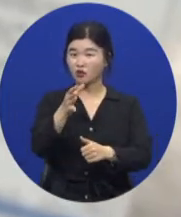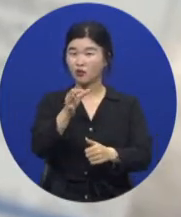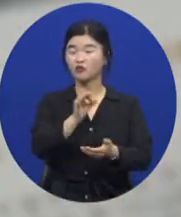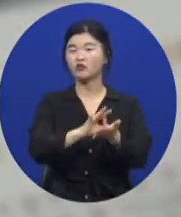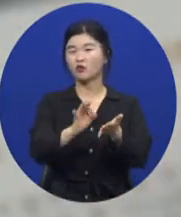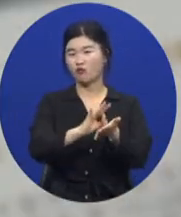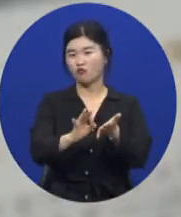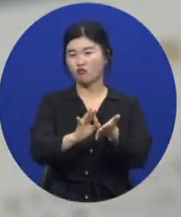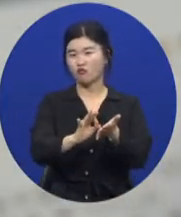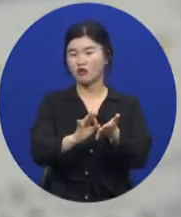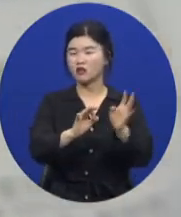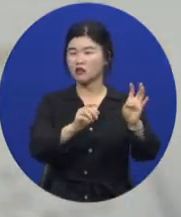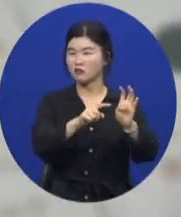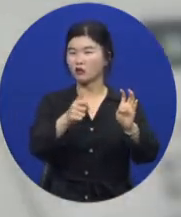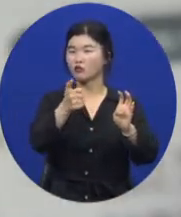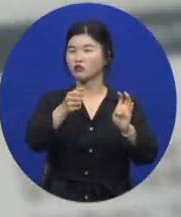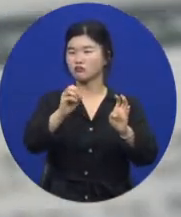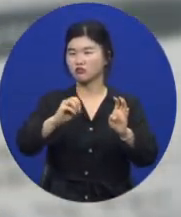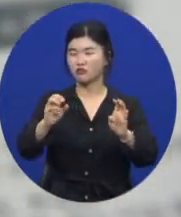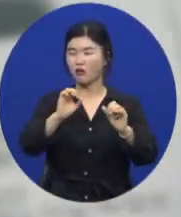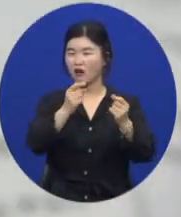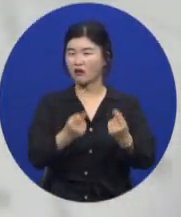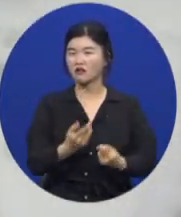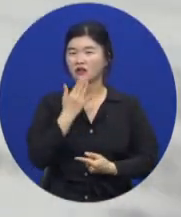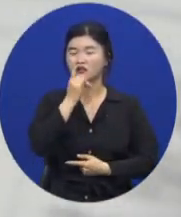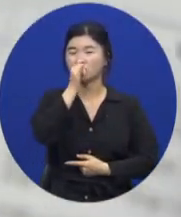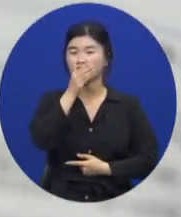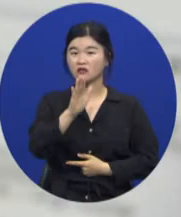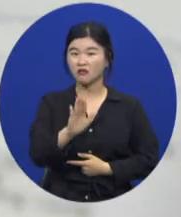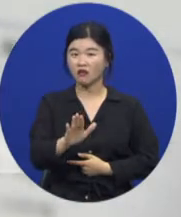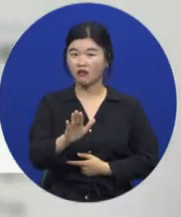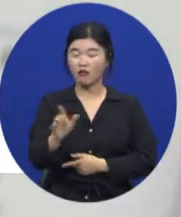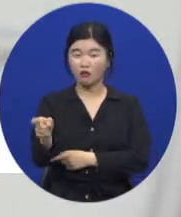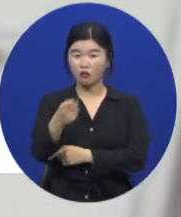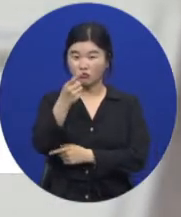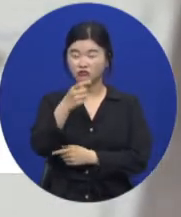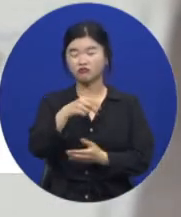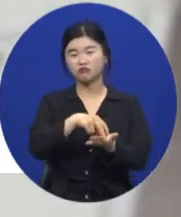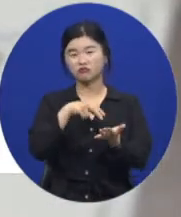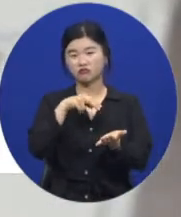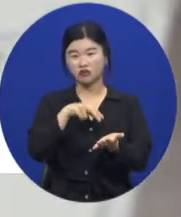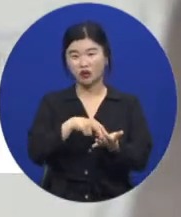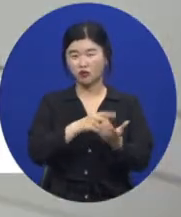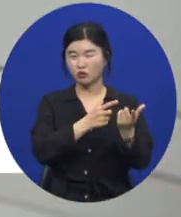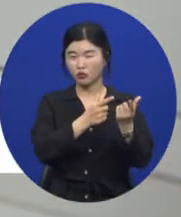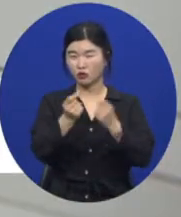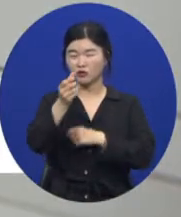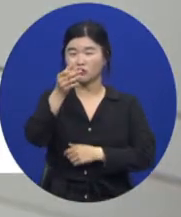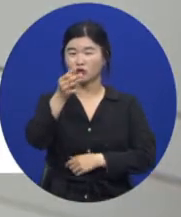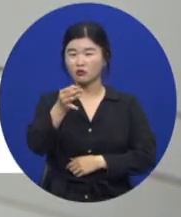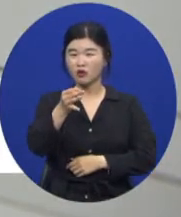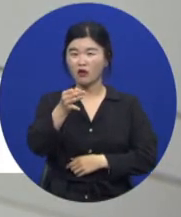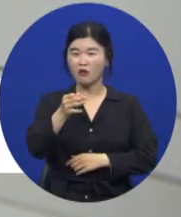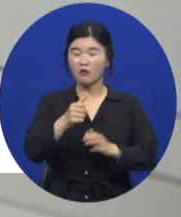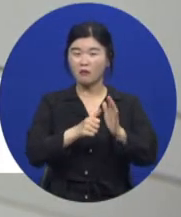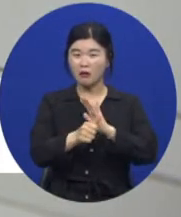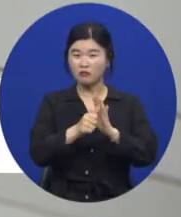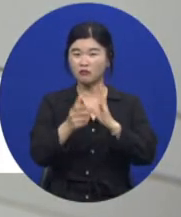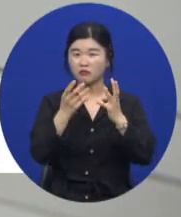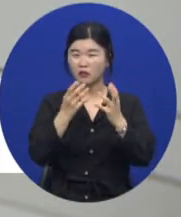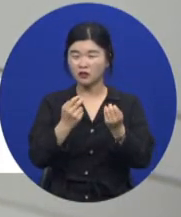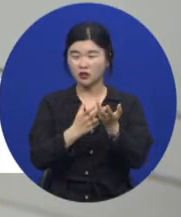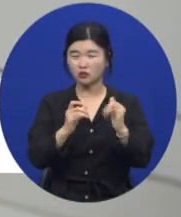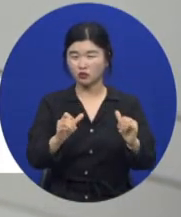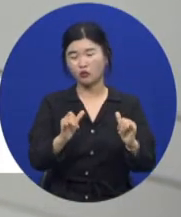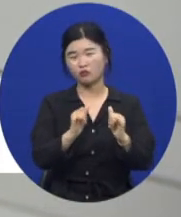이나 40 에서 50% 에 할인 혜택이 주어지는데 골프장 입장에선 똑같은 값이면 방문 횟수가 잦은